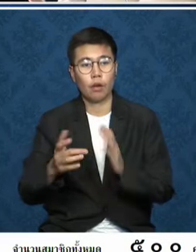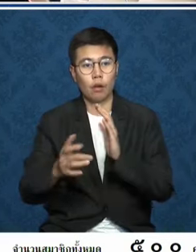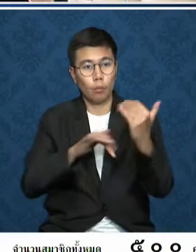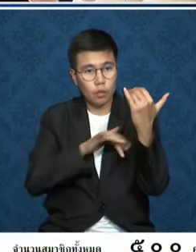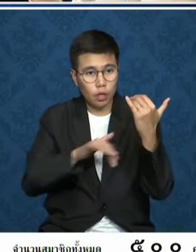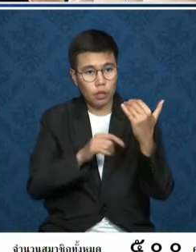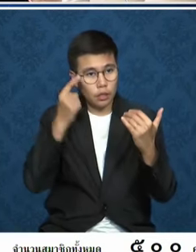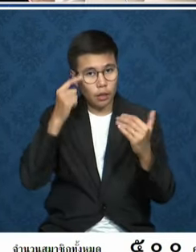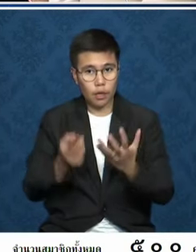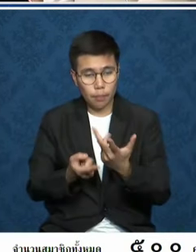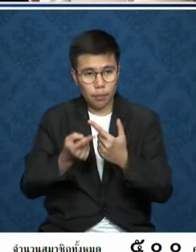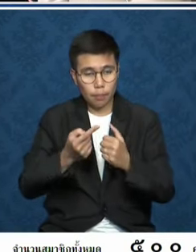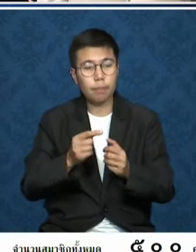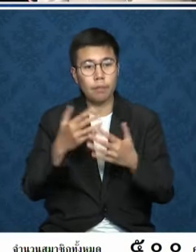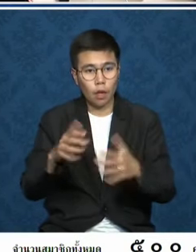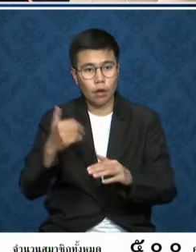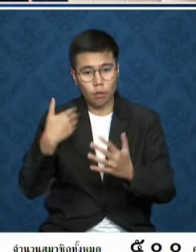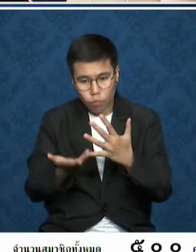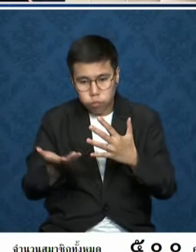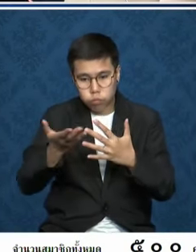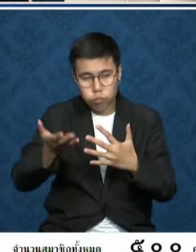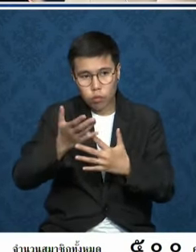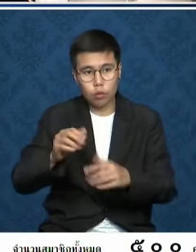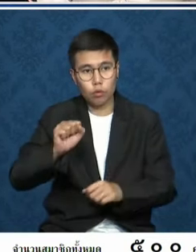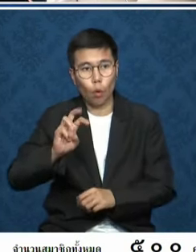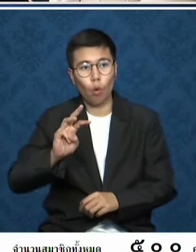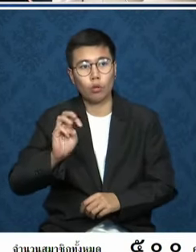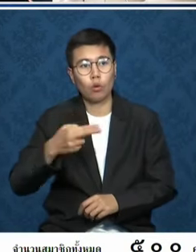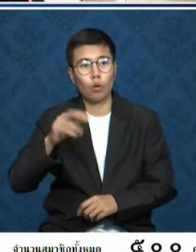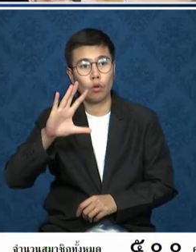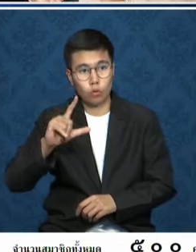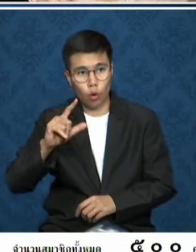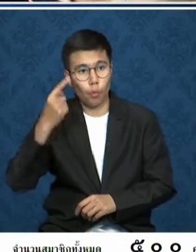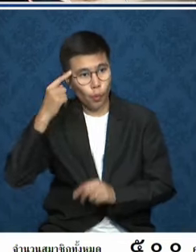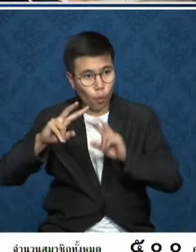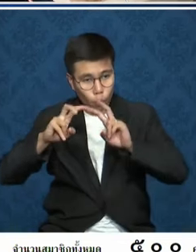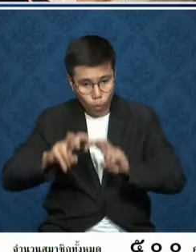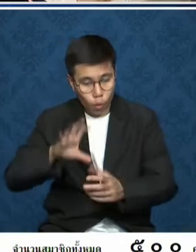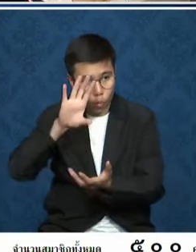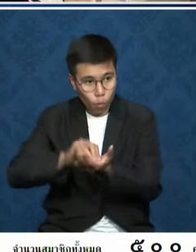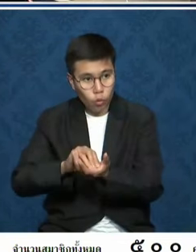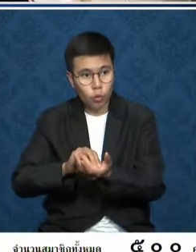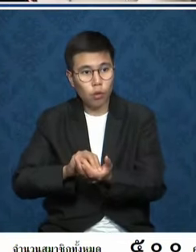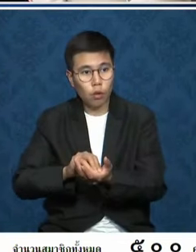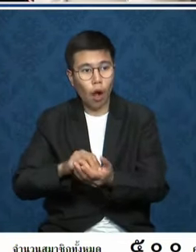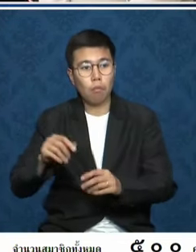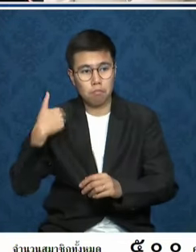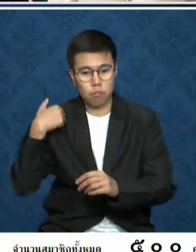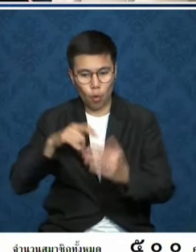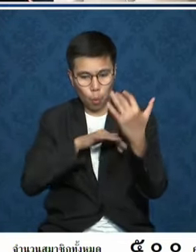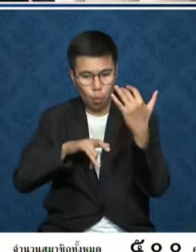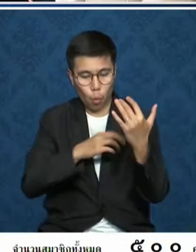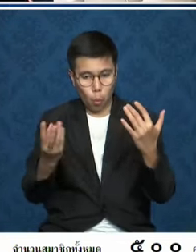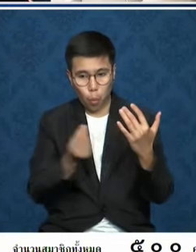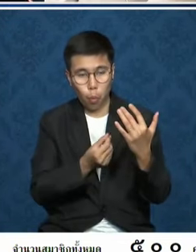คำนวนชั้นสูงและสวทช.เองเขาก็ให้คามสำคักับการวิเครข้มลขนาดใหญ่ดวยซุปเปรคอพิวเตอรเพ